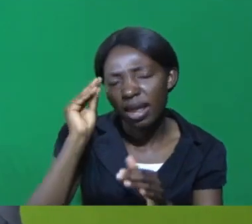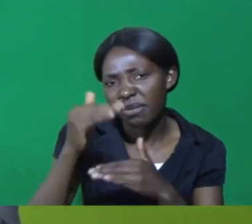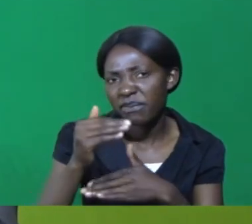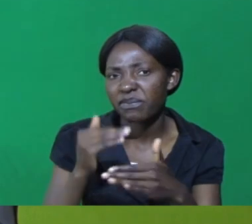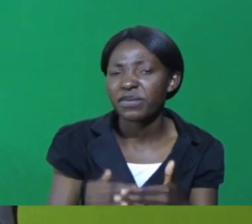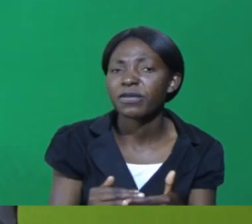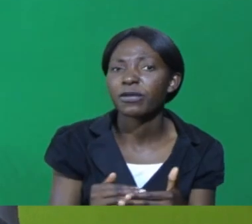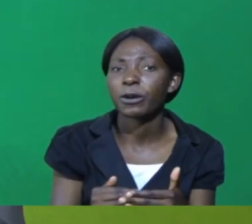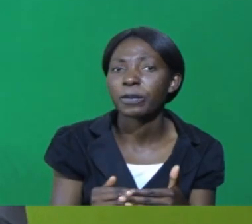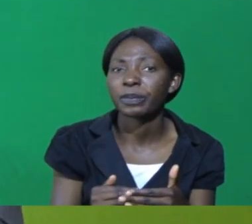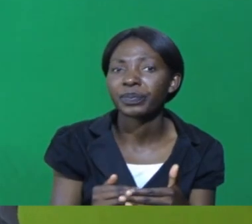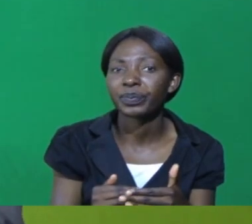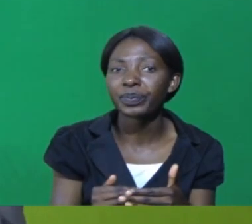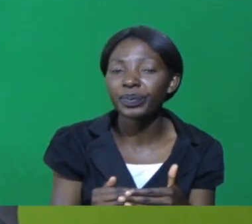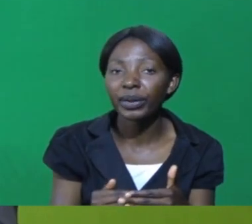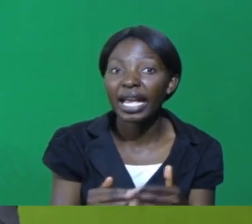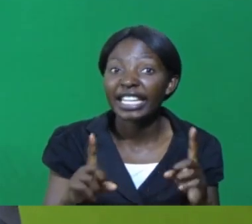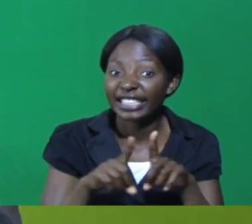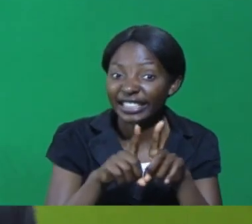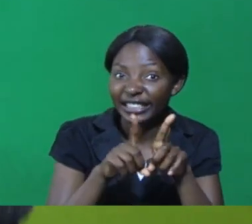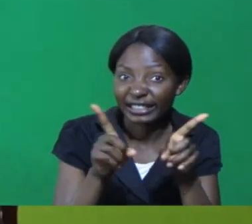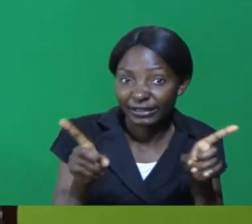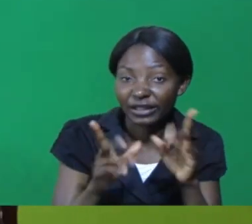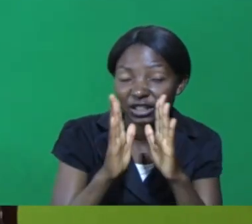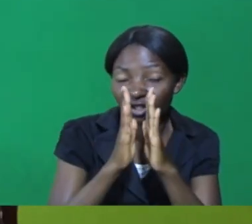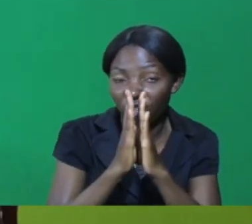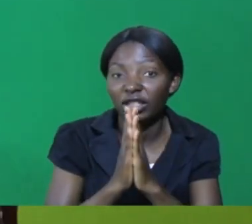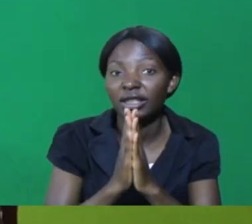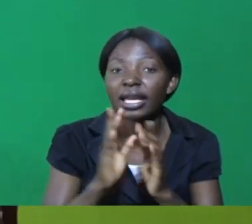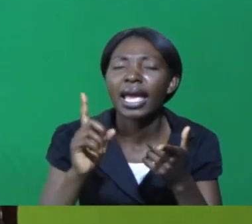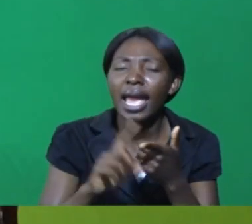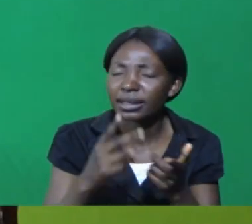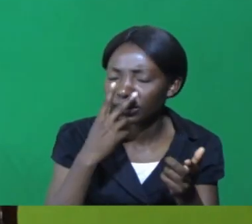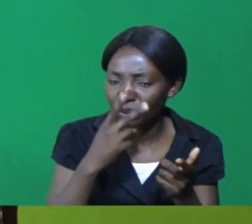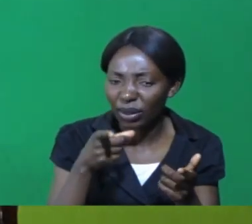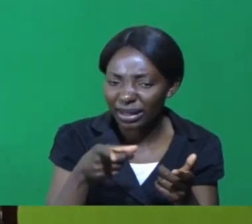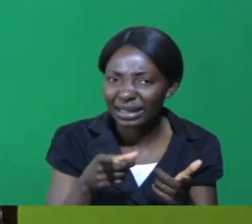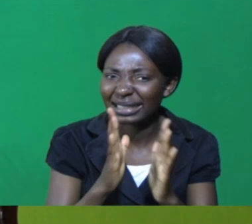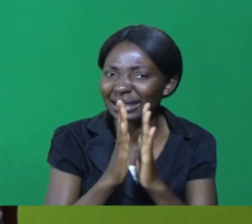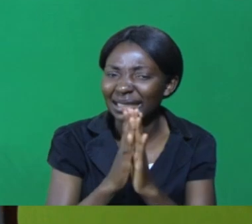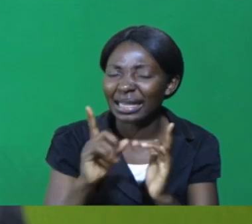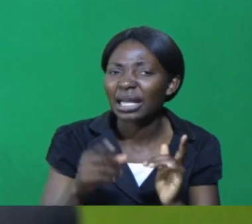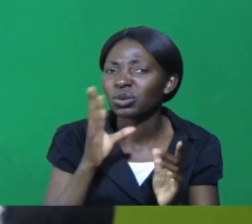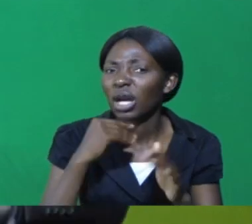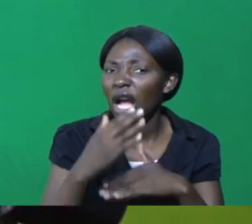chakapfuura mhando dzetemberi. Asi takazoona kuti mhando yetemberi iri kutaurwa panapa